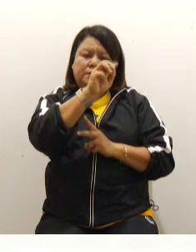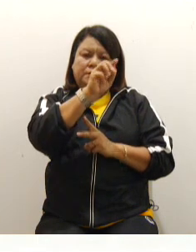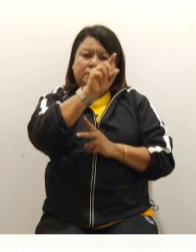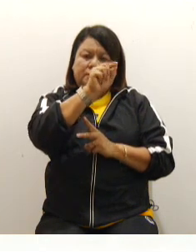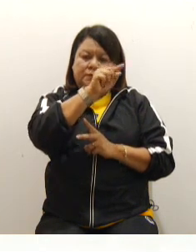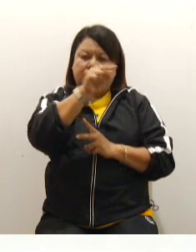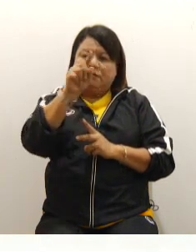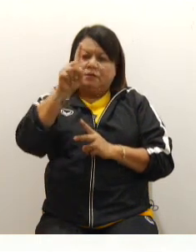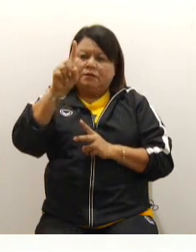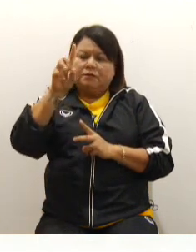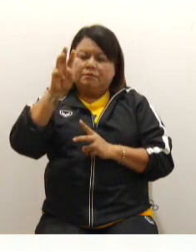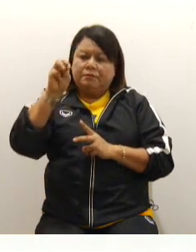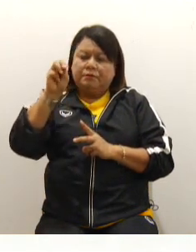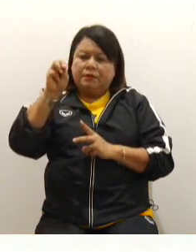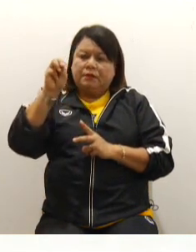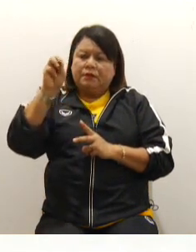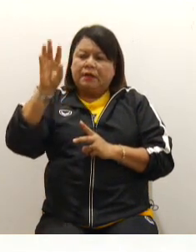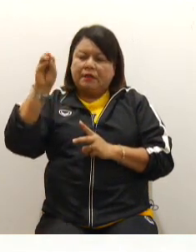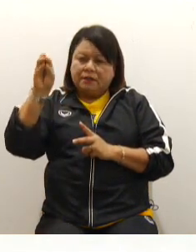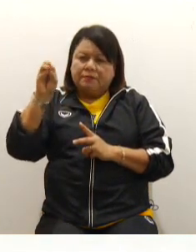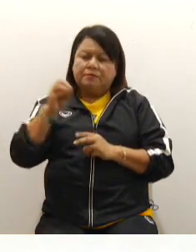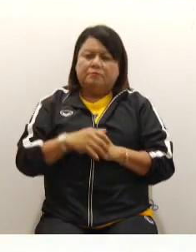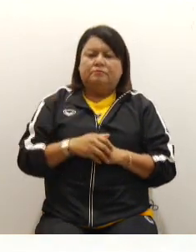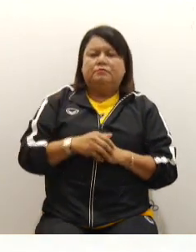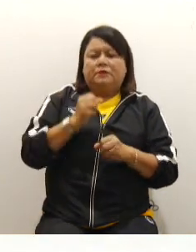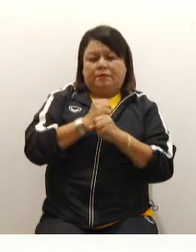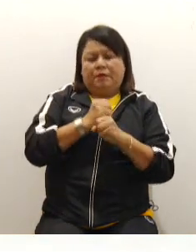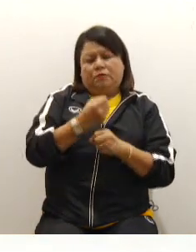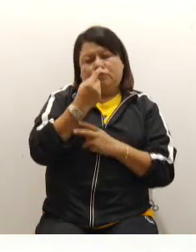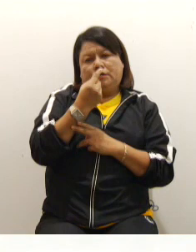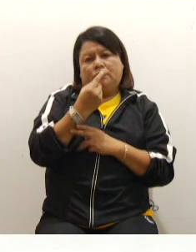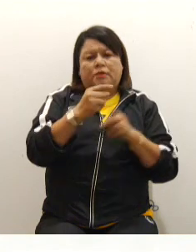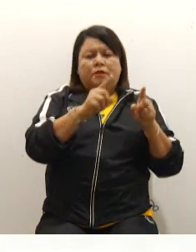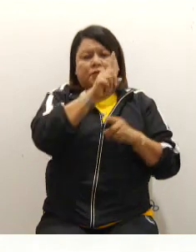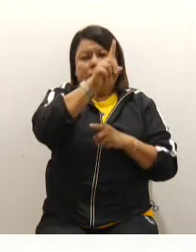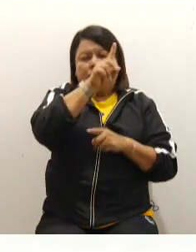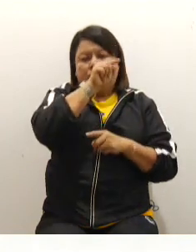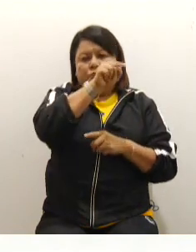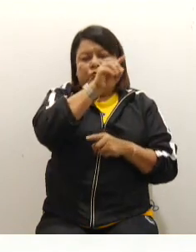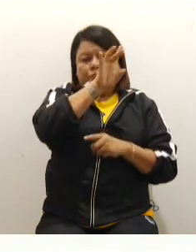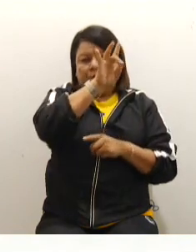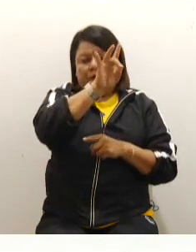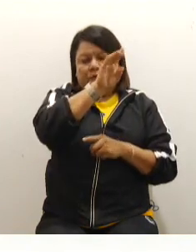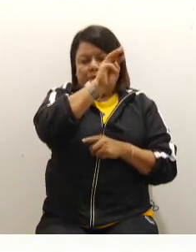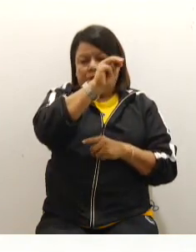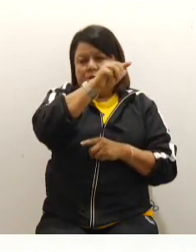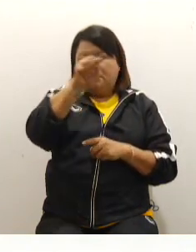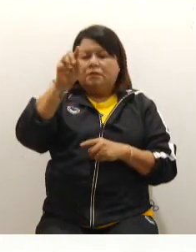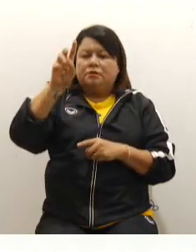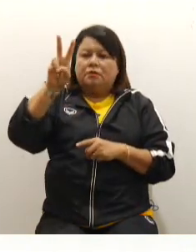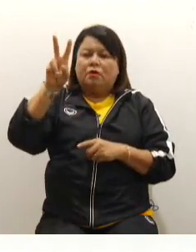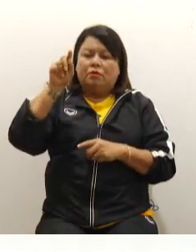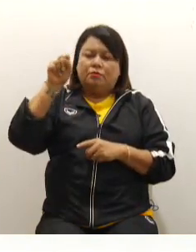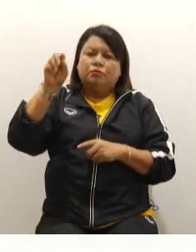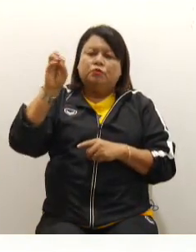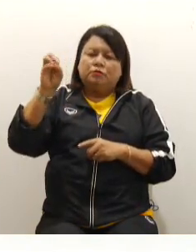ทำงานคนเดียวถ้าตู้ดูดควันเมตร80ขึ้นไปนะเมตร80แล้วก็2เมตรมีอยู่แค่นี้แล้วค่ะเมตร80 2เมตรเนี่ยทำ